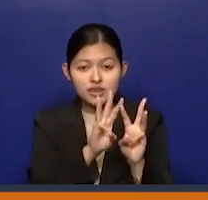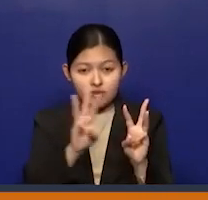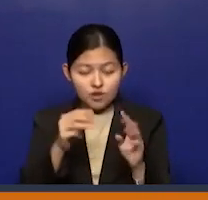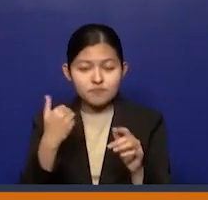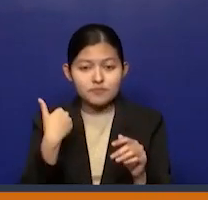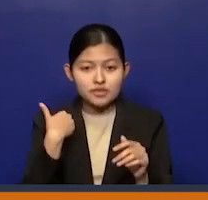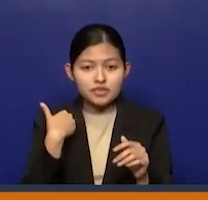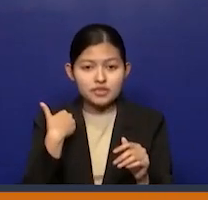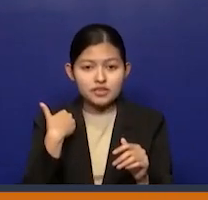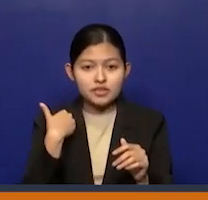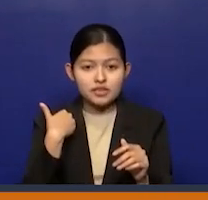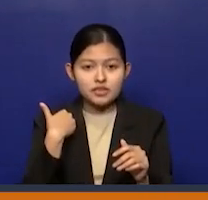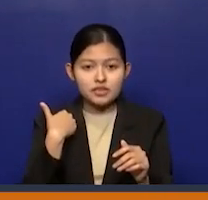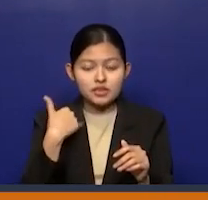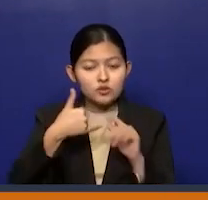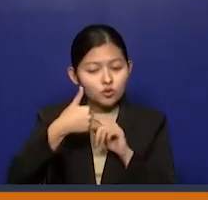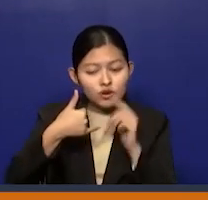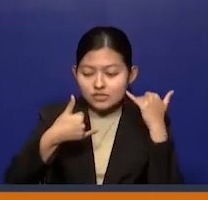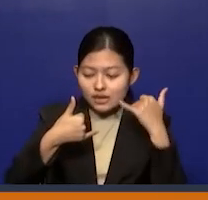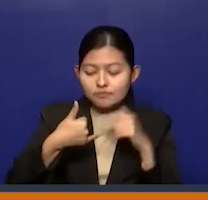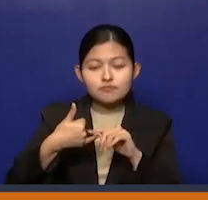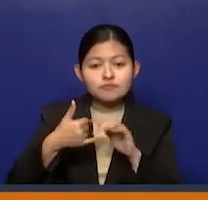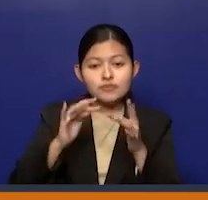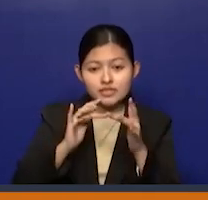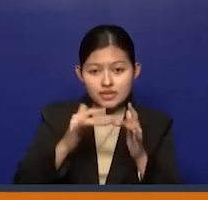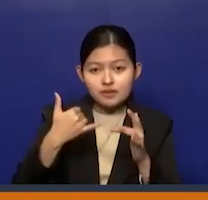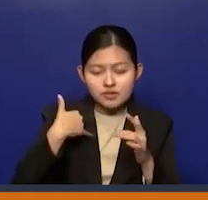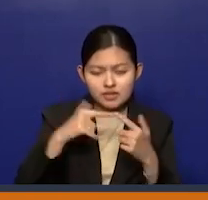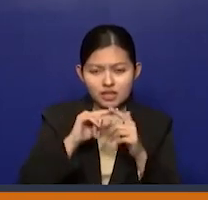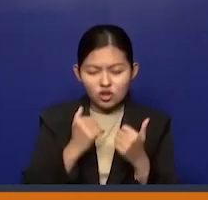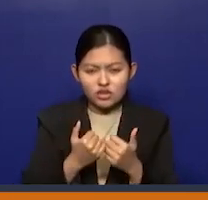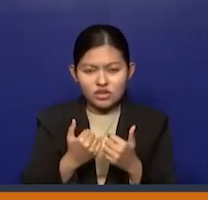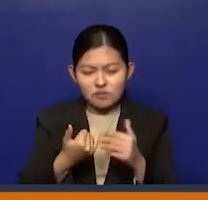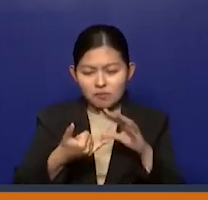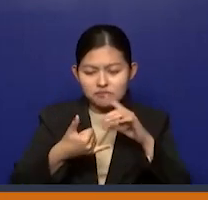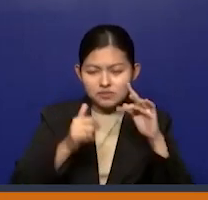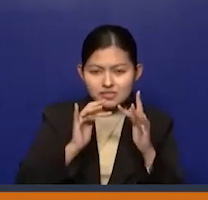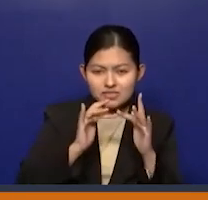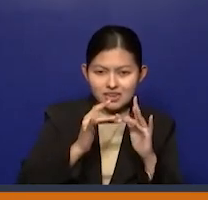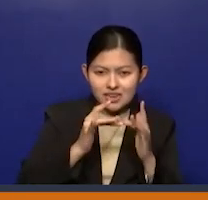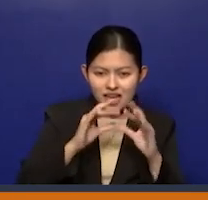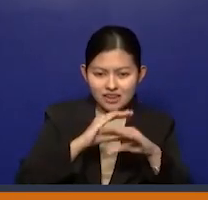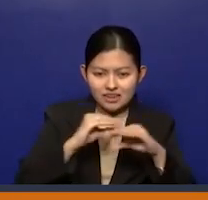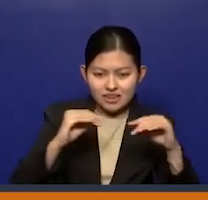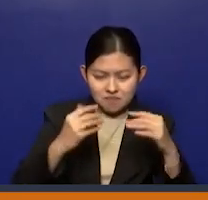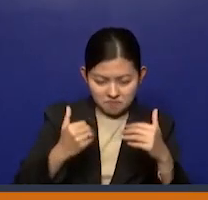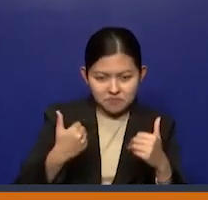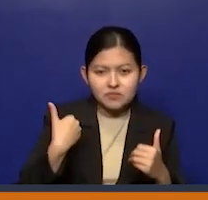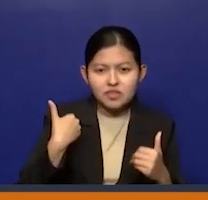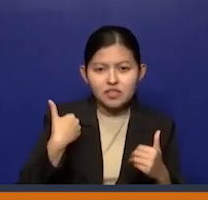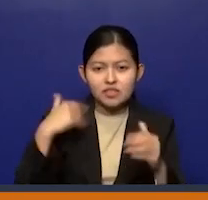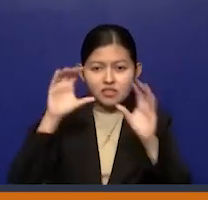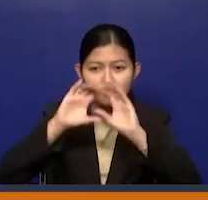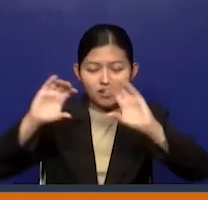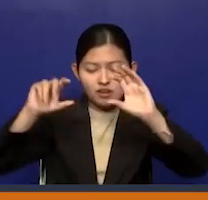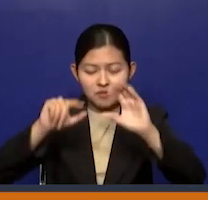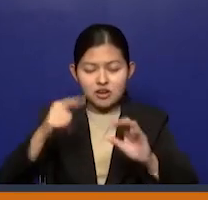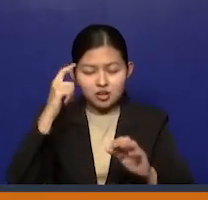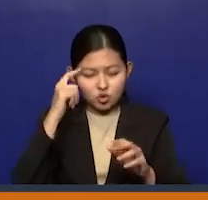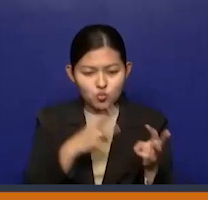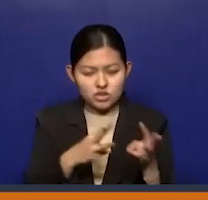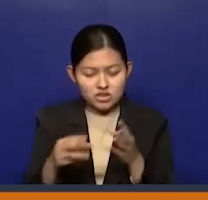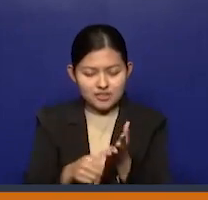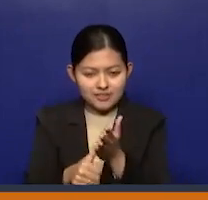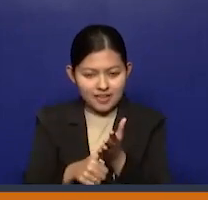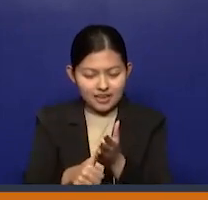นะครับวันนี้เริ่มใช้การไม่ได้แล้วนะครับก็ต้องบอกว่านี่คือระยะสั้นที่รัฐบาลจะต้องเร่งแก้ไขคือ